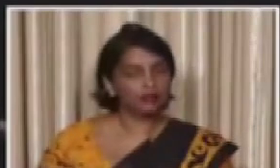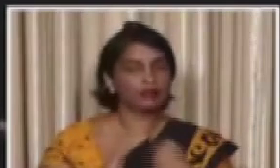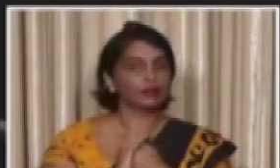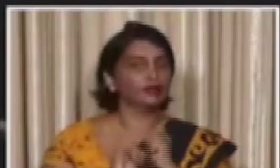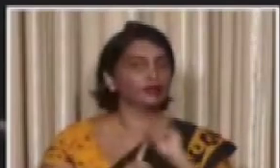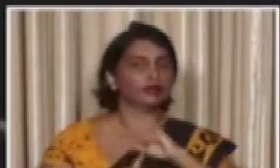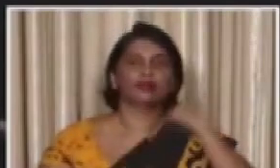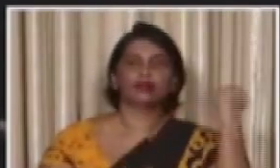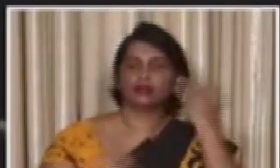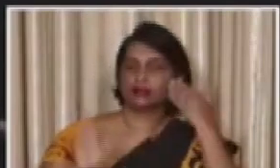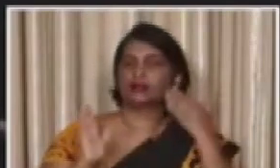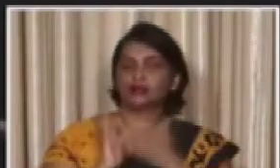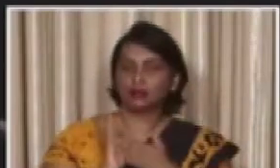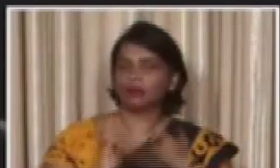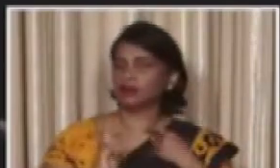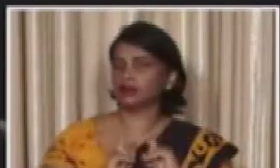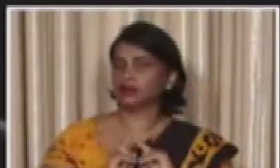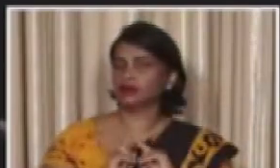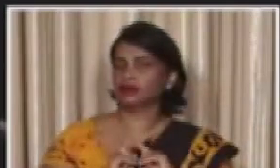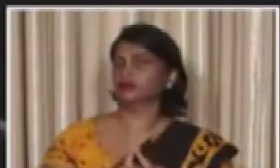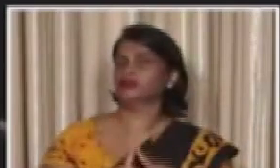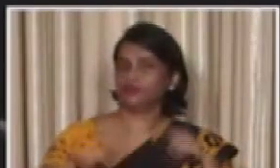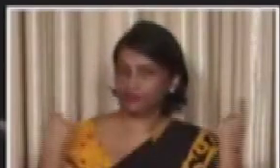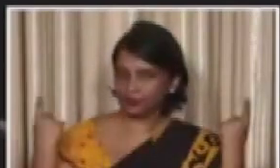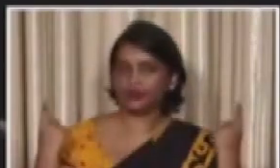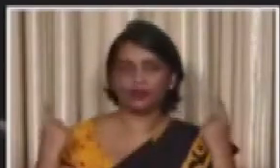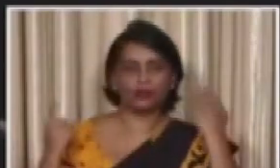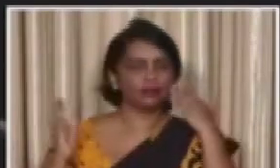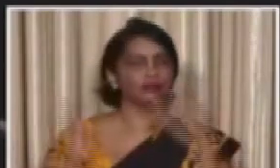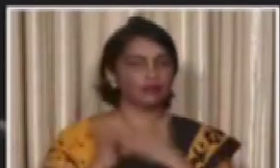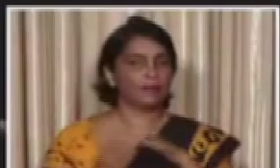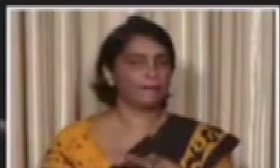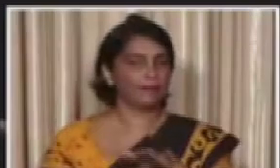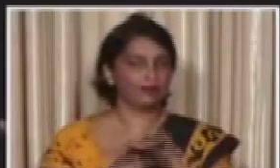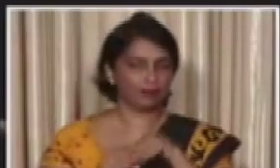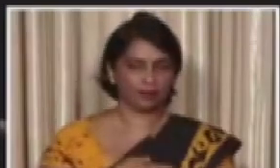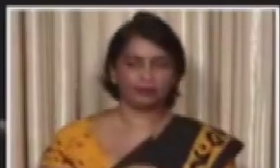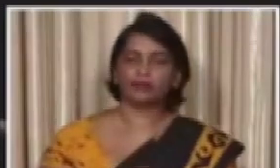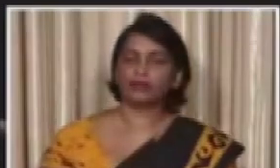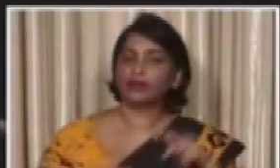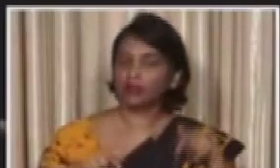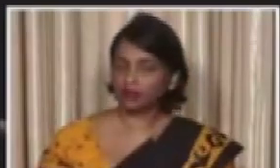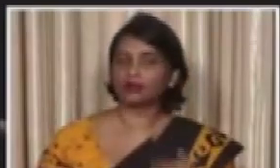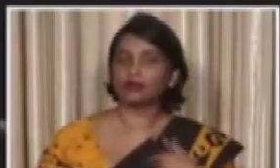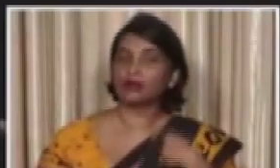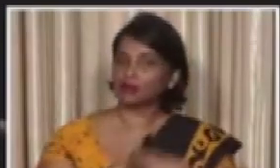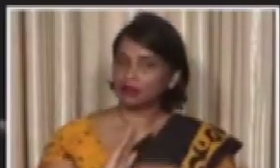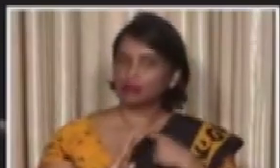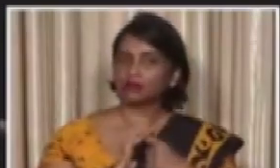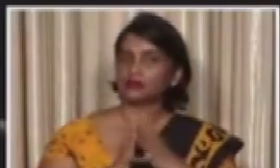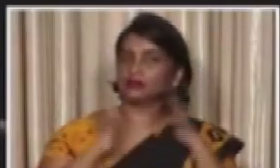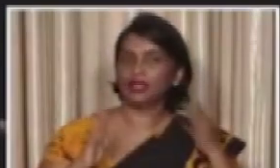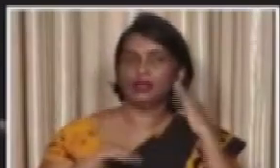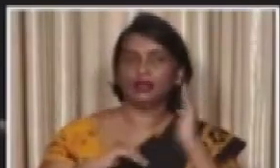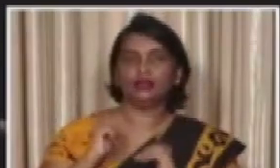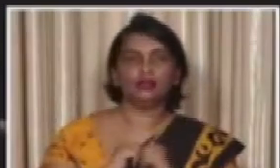සභාව ආමන්ත්‍රණය කරන්නේ ඊට හාත්පසින්ම වෙනස් වූ පරිසරයක සිටයි. අද අපේ මව් රට බරපතල